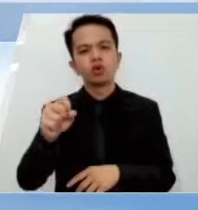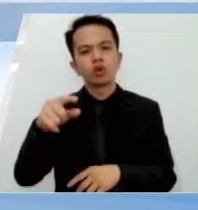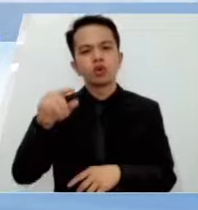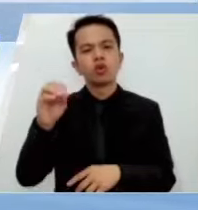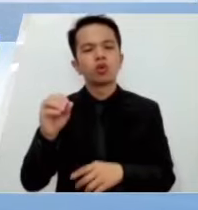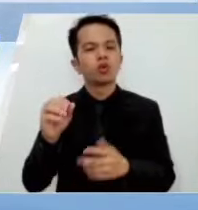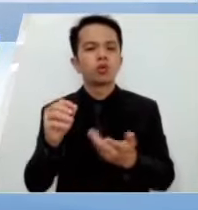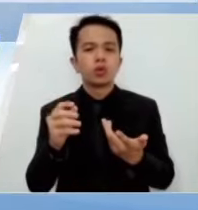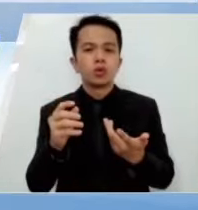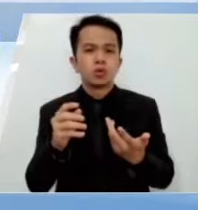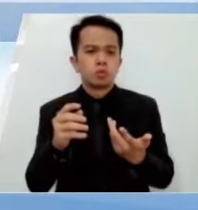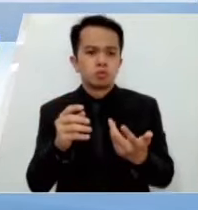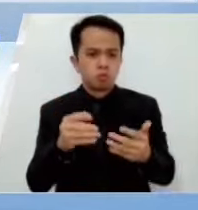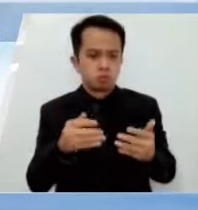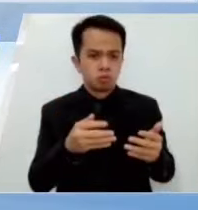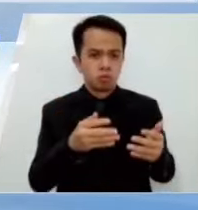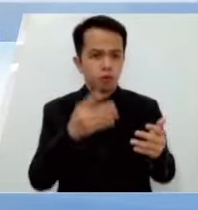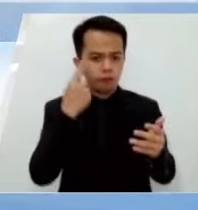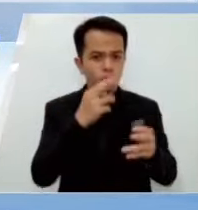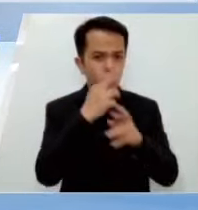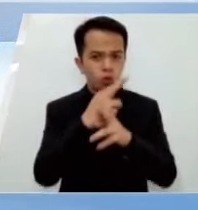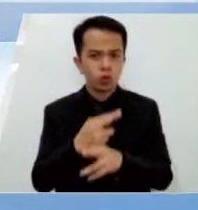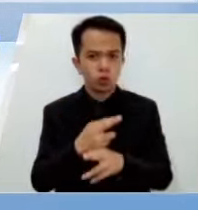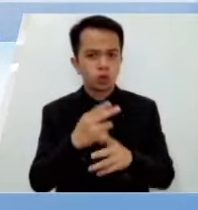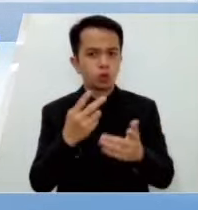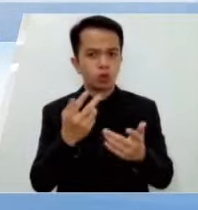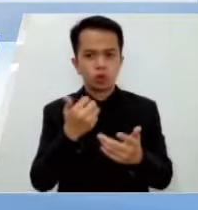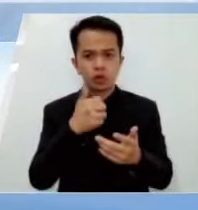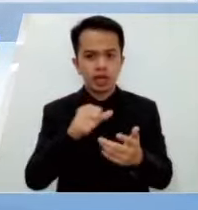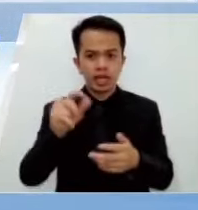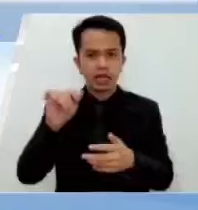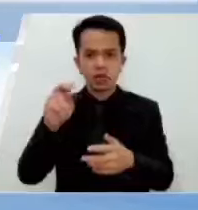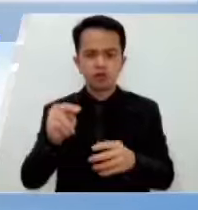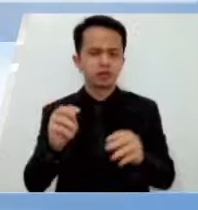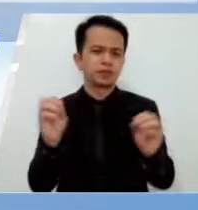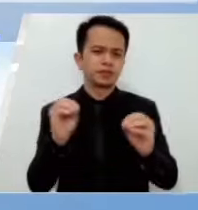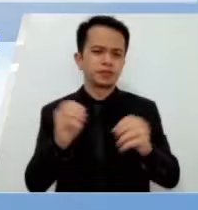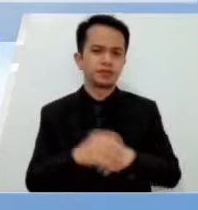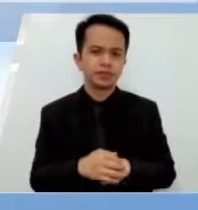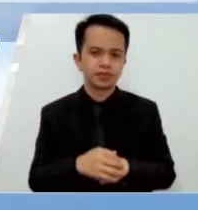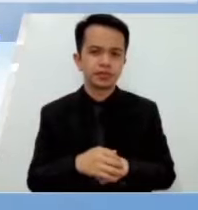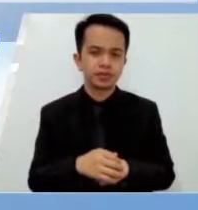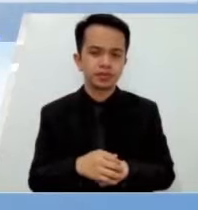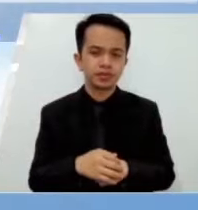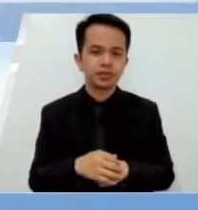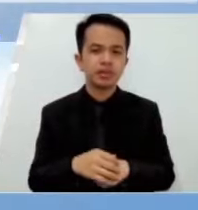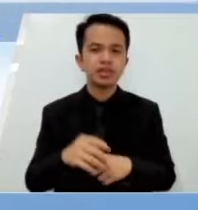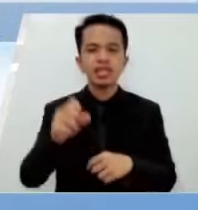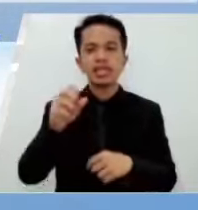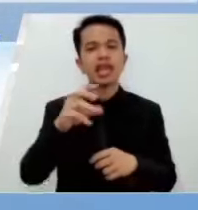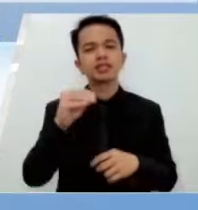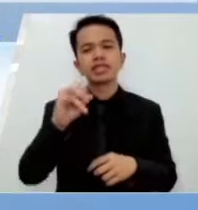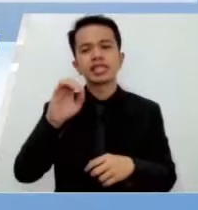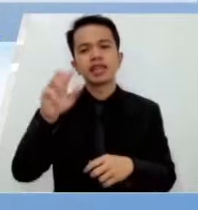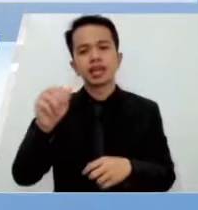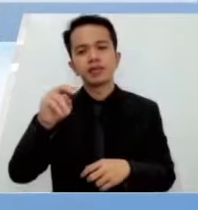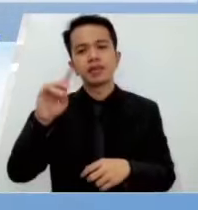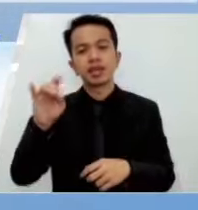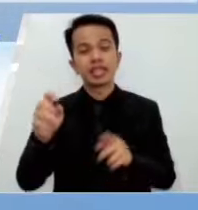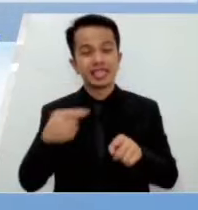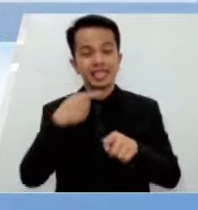na i-repair yung Ayungin Shoal, yung Sierra Madre. At ang sabi ng mga Chino, kaya